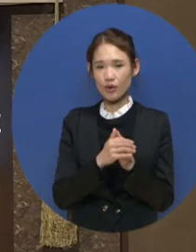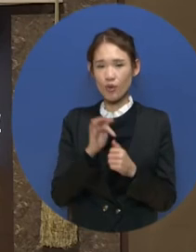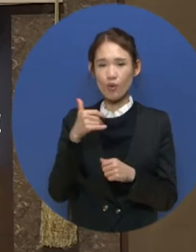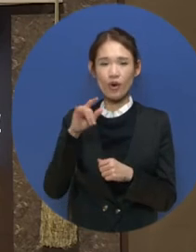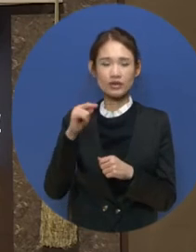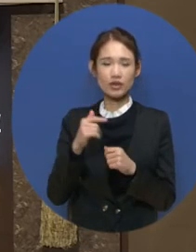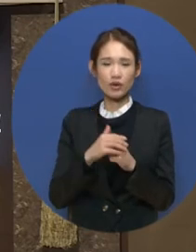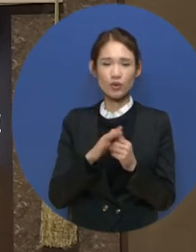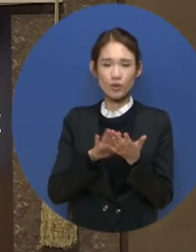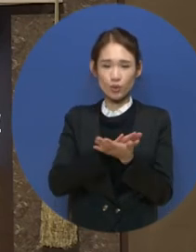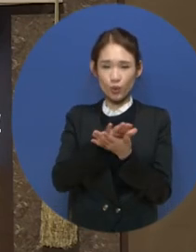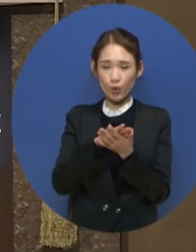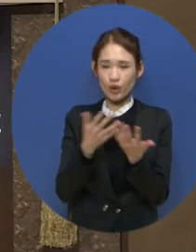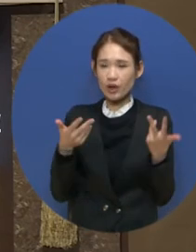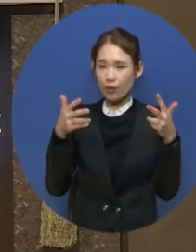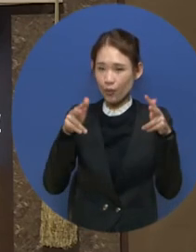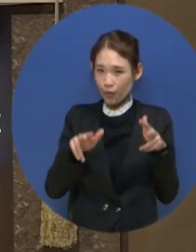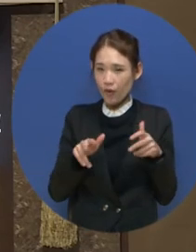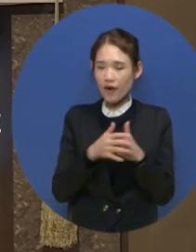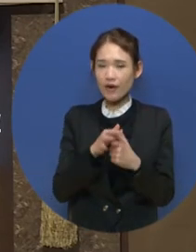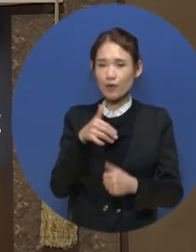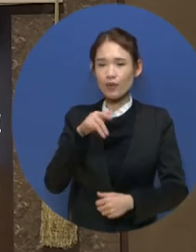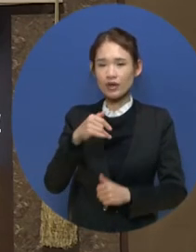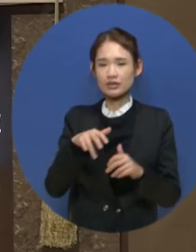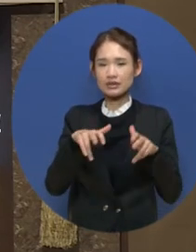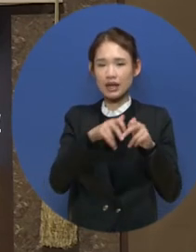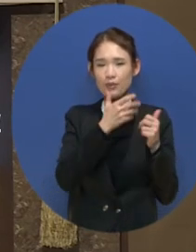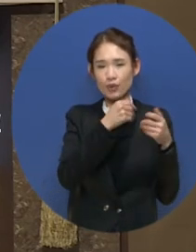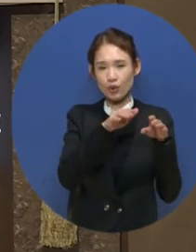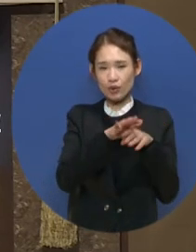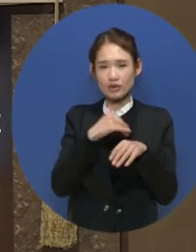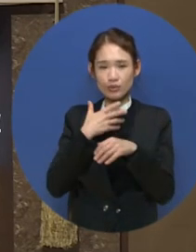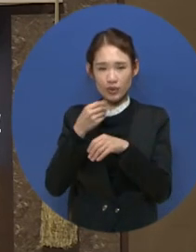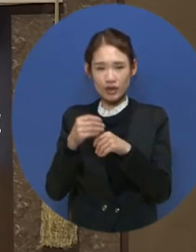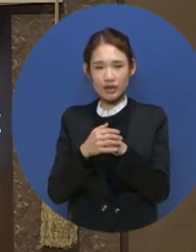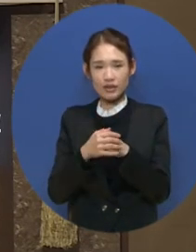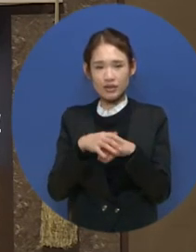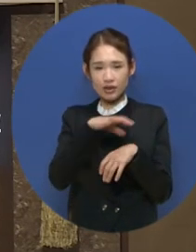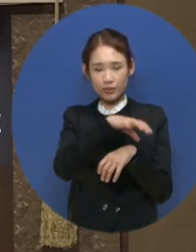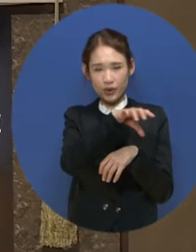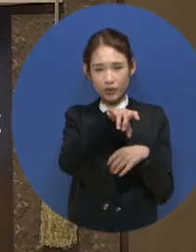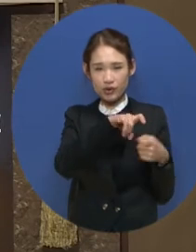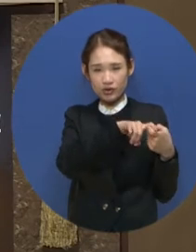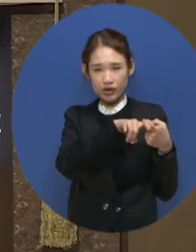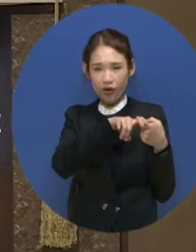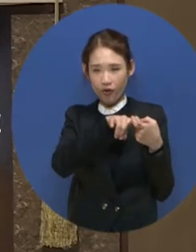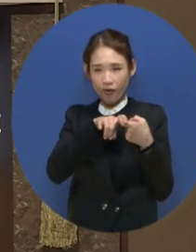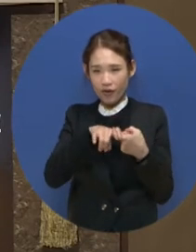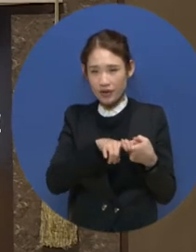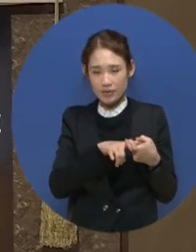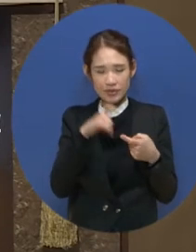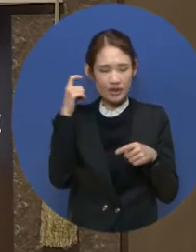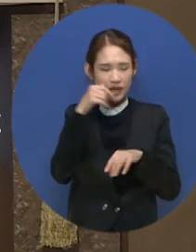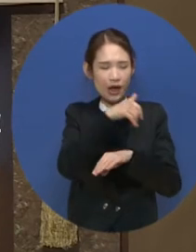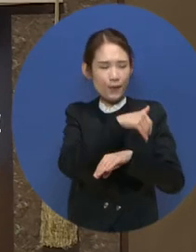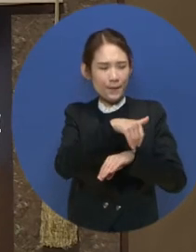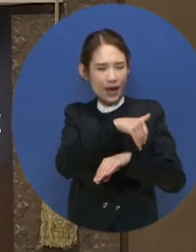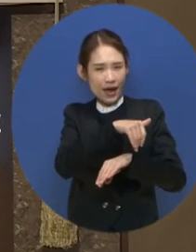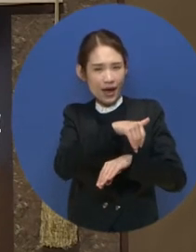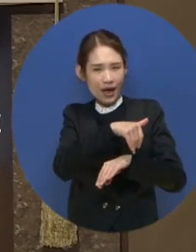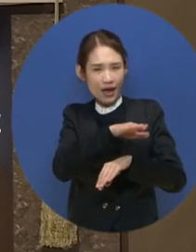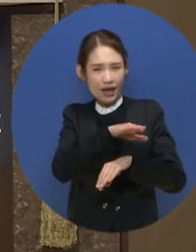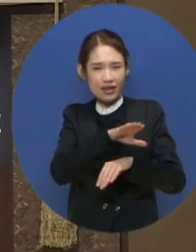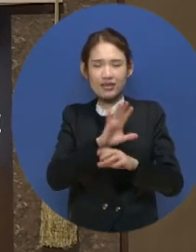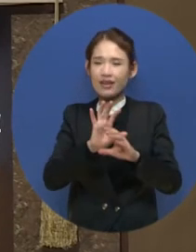내서 그 서울랜드에서 과천 장애인복지관 하고 저해하고 몇 개 복제한 연합해 가지고 하려고 딱 계획을 했는데 지금